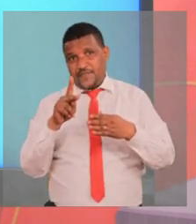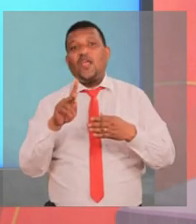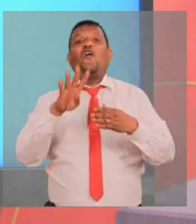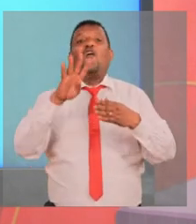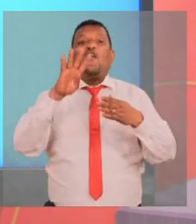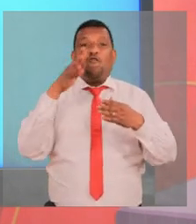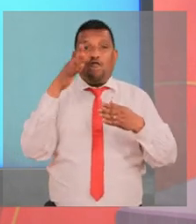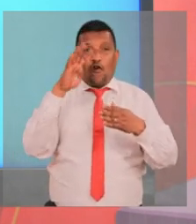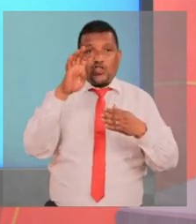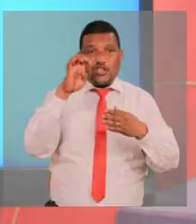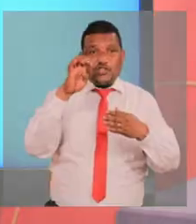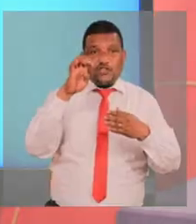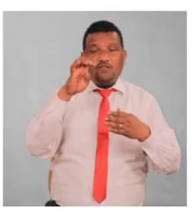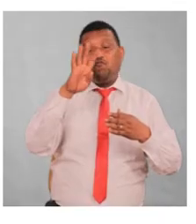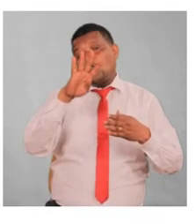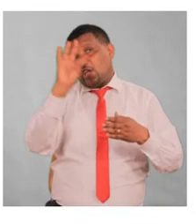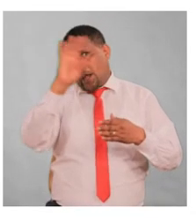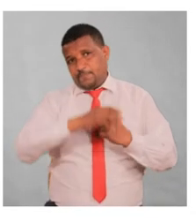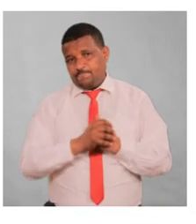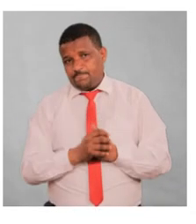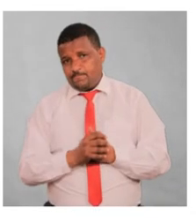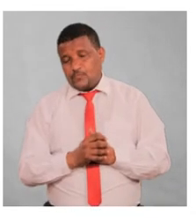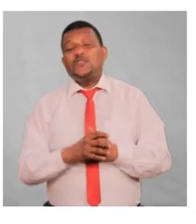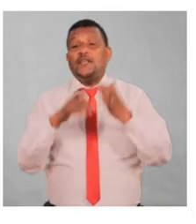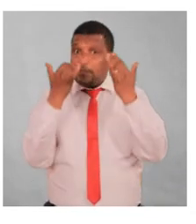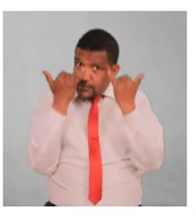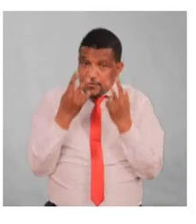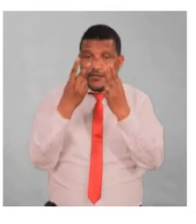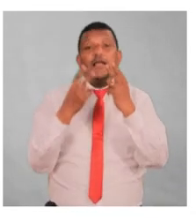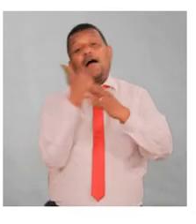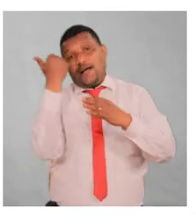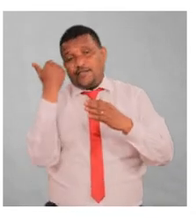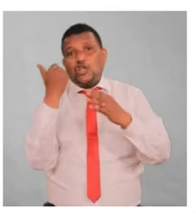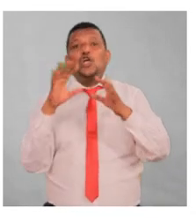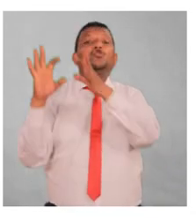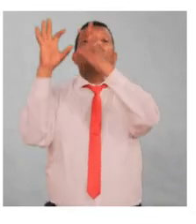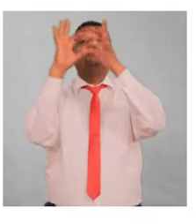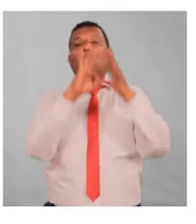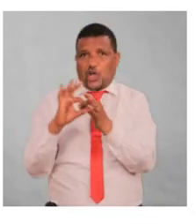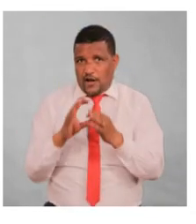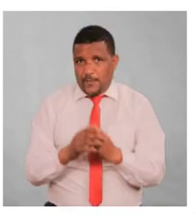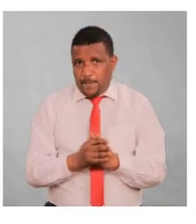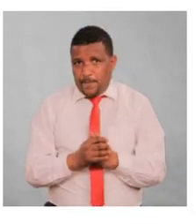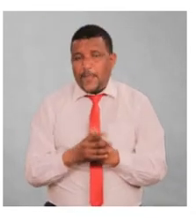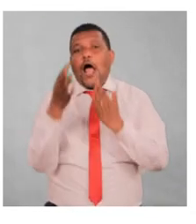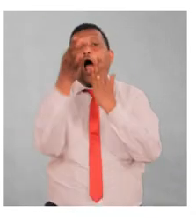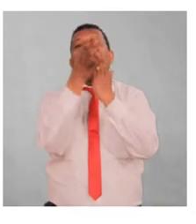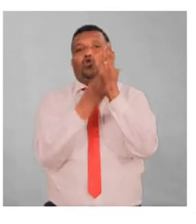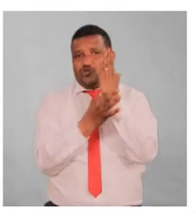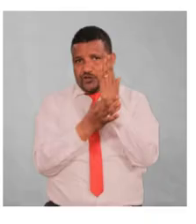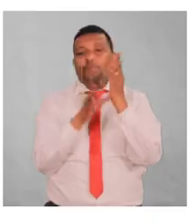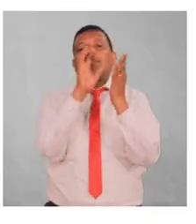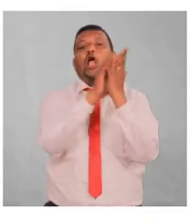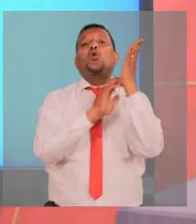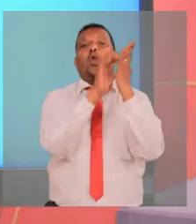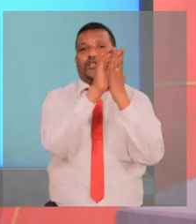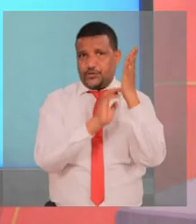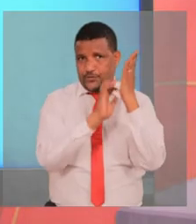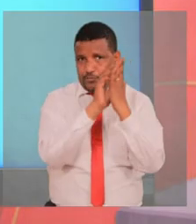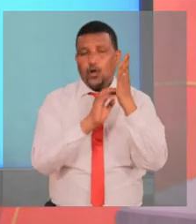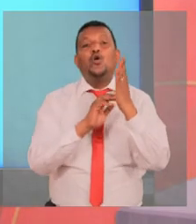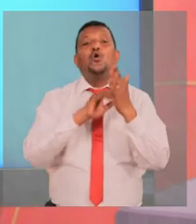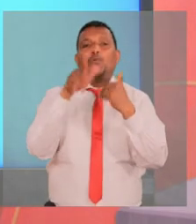फुर्ती नो आधे सीरवी अकाउंट सर्कुलेशन